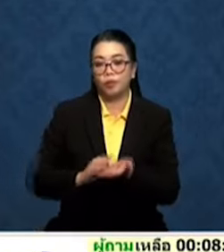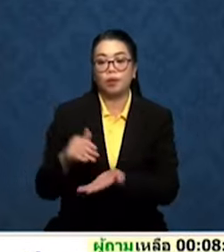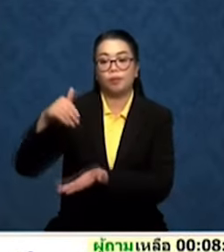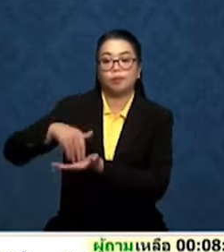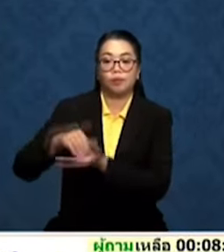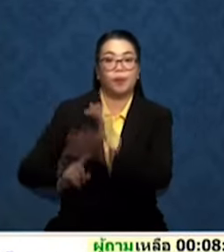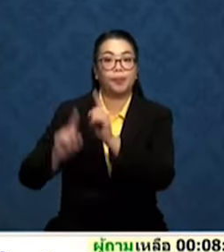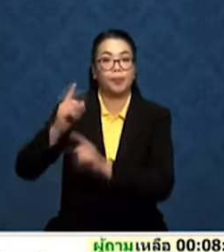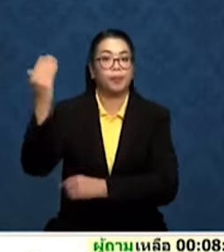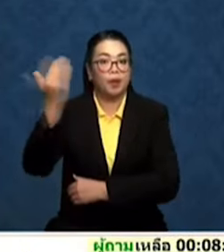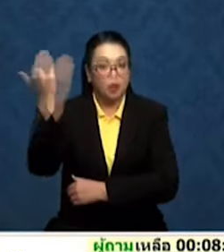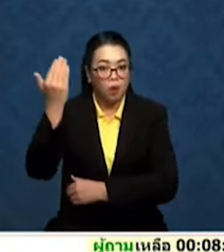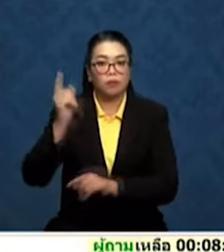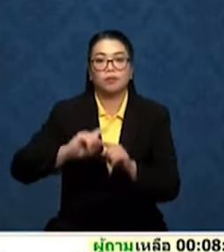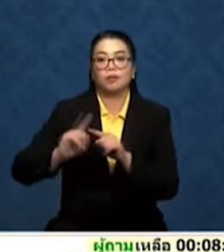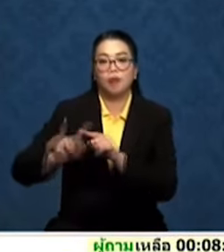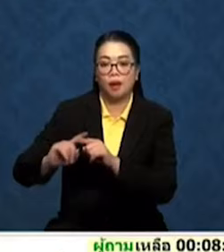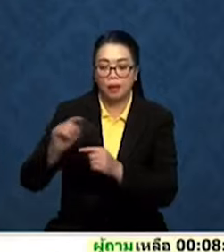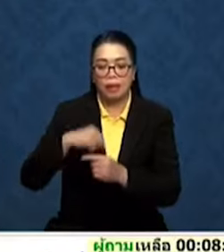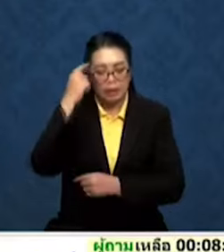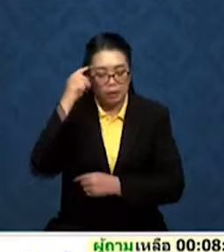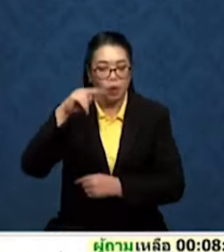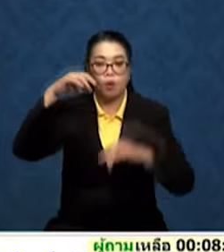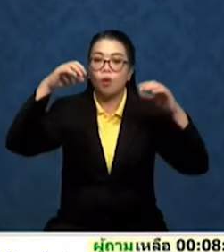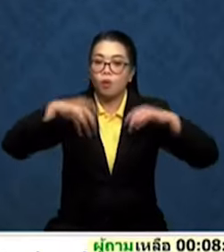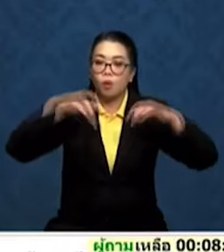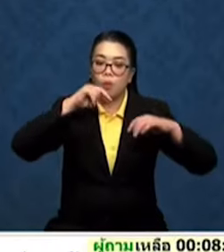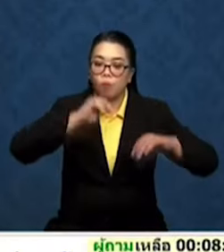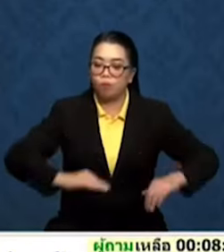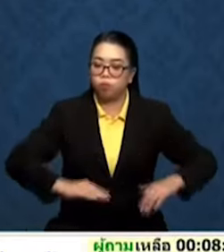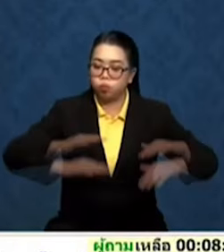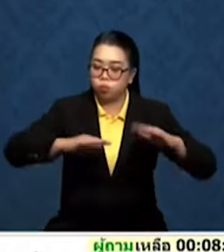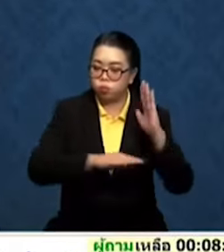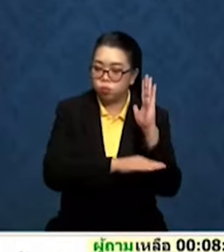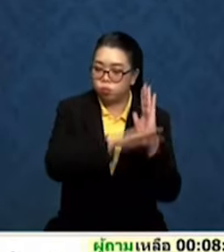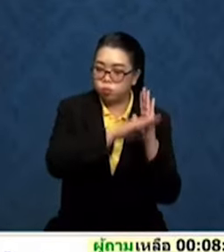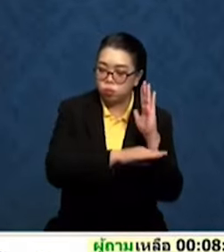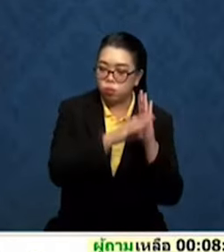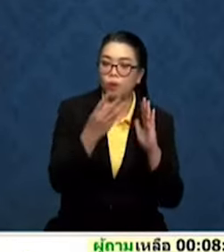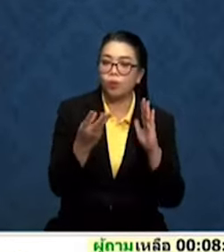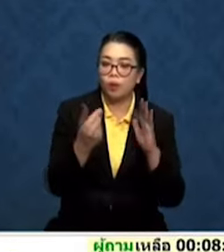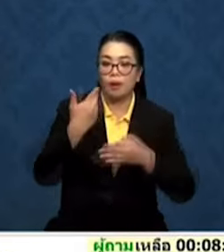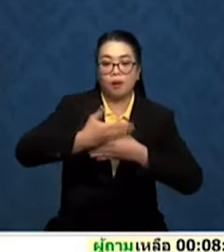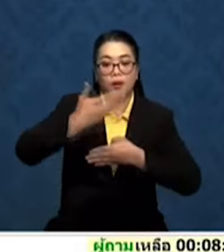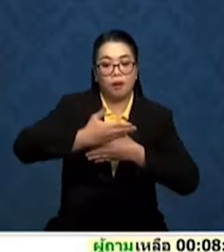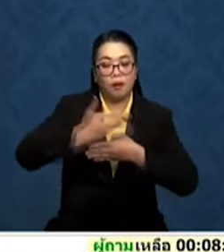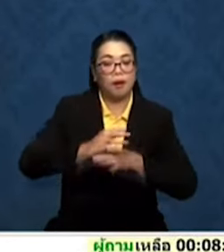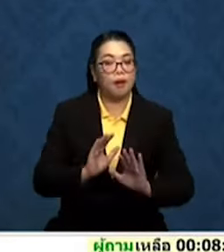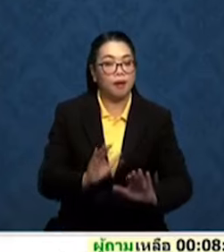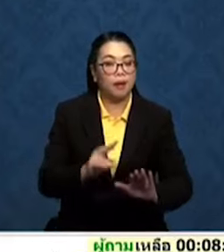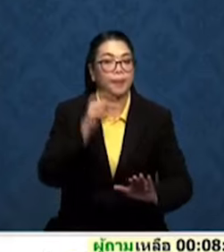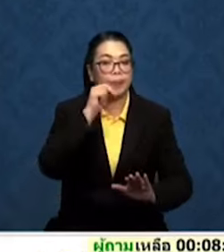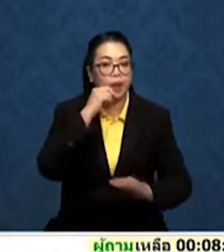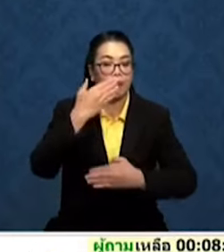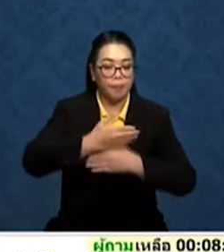กรมพยากรณ์อะไรอยู่แล้วนะครับในการที่จะคาดการณ์ปริมาณน้ำฝนนะครับว่าปริมาณอ่างเก็บน้ำทั้งขนาดใหญ่